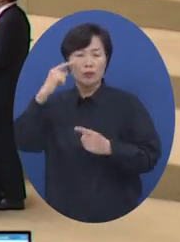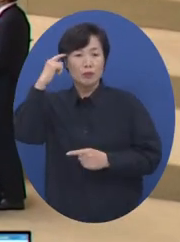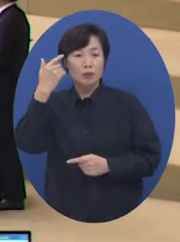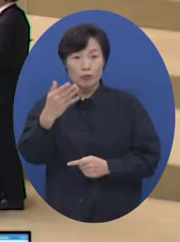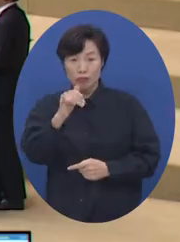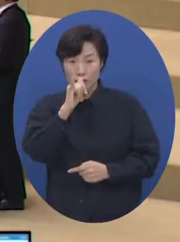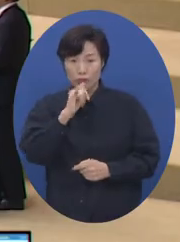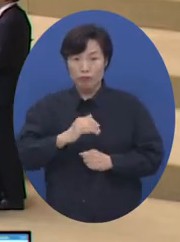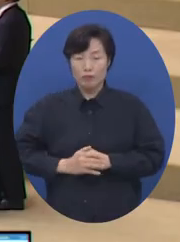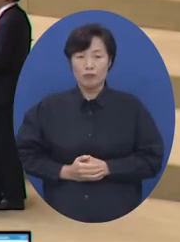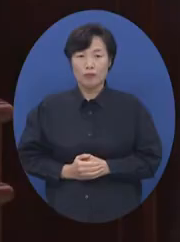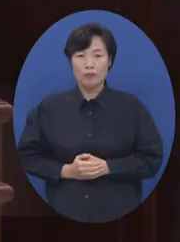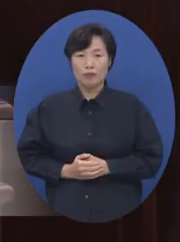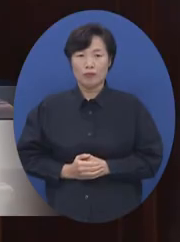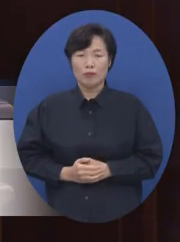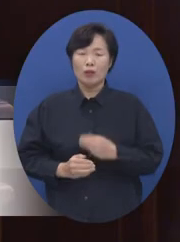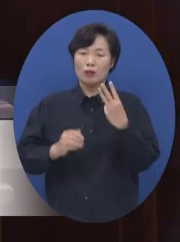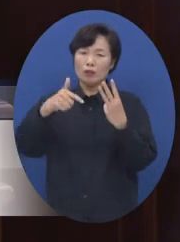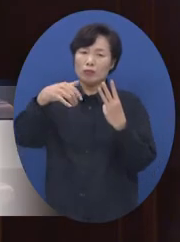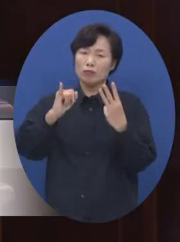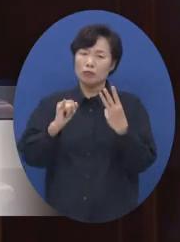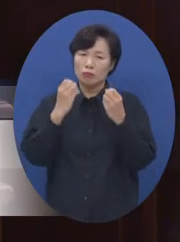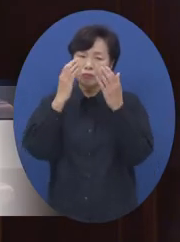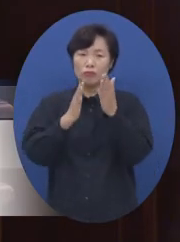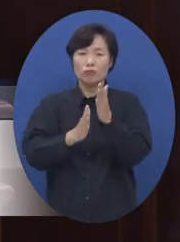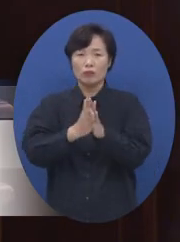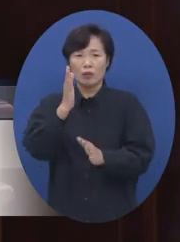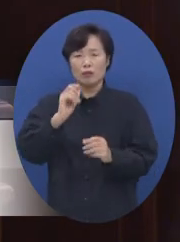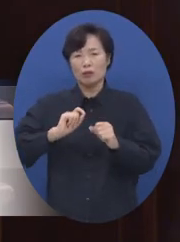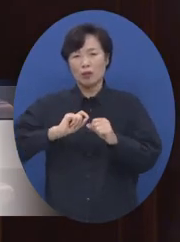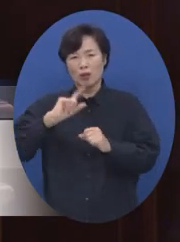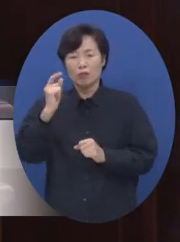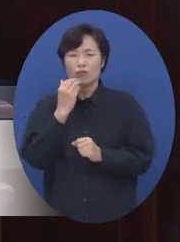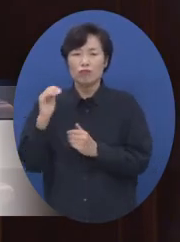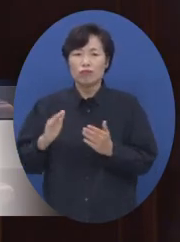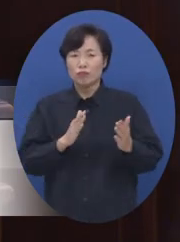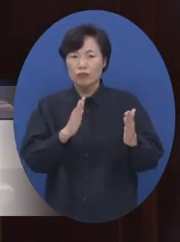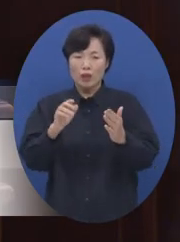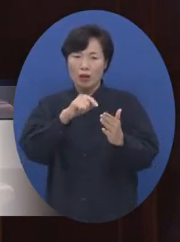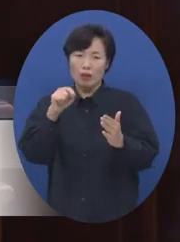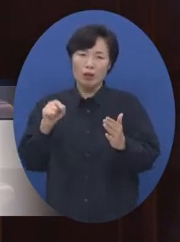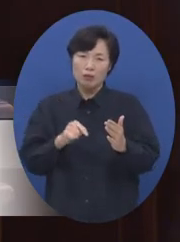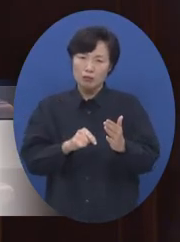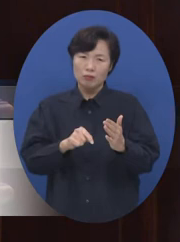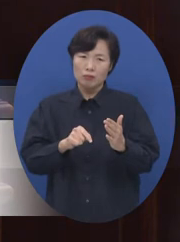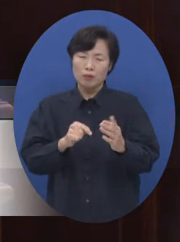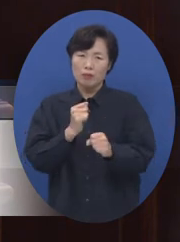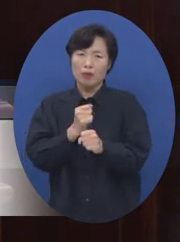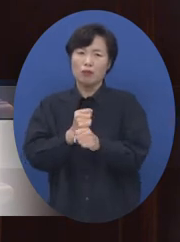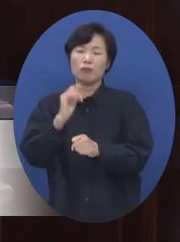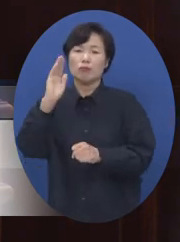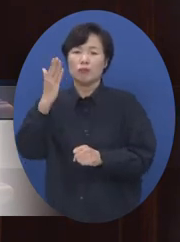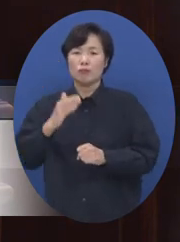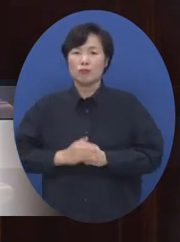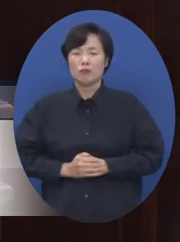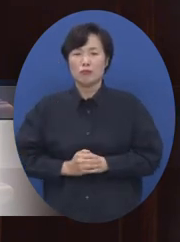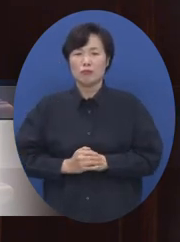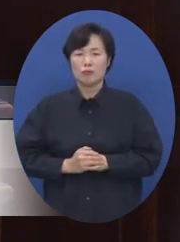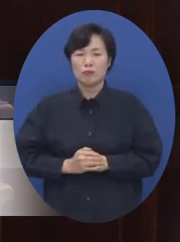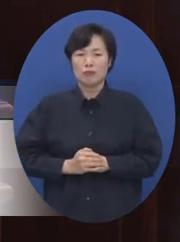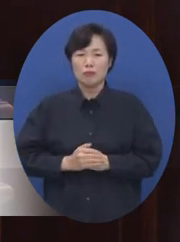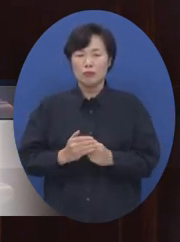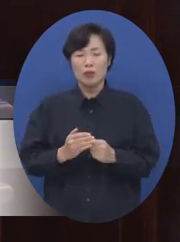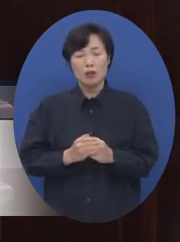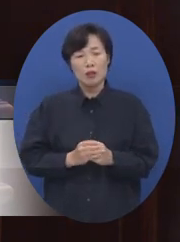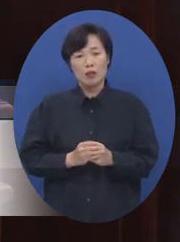묻는 질문도 나왔습니다. 그 3기 신도시는 대부분이 우리 경기도 내에서 조성하게 돼서 조민들의